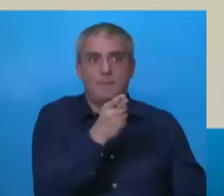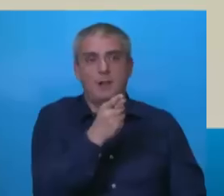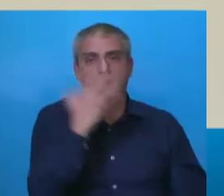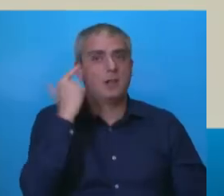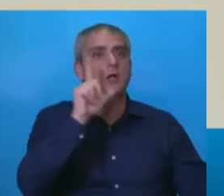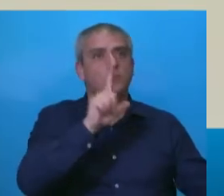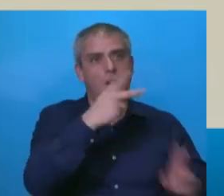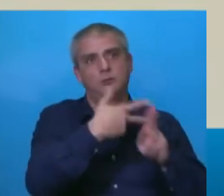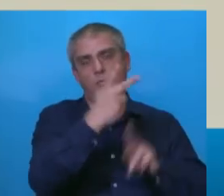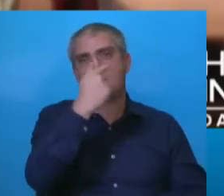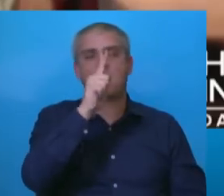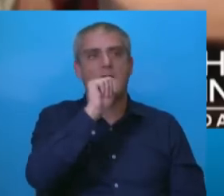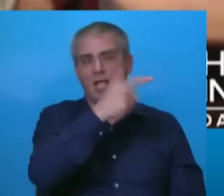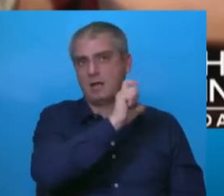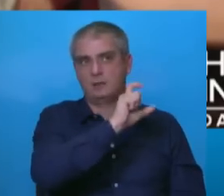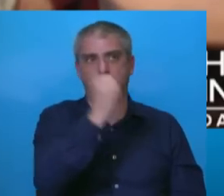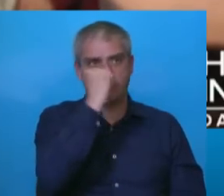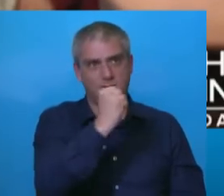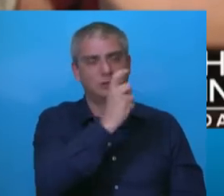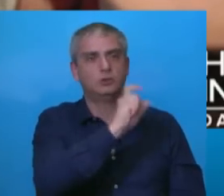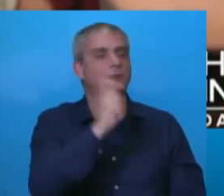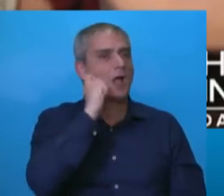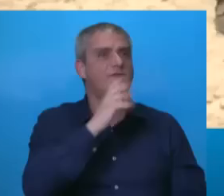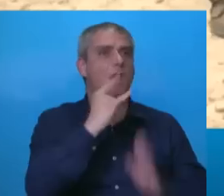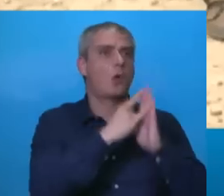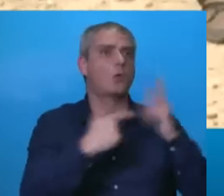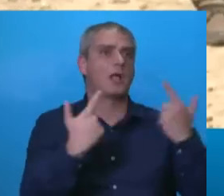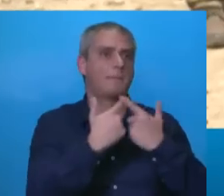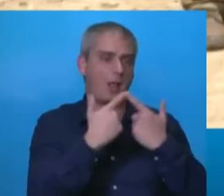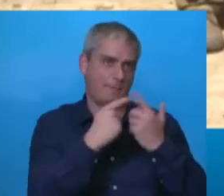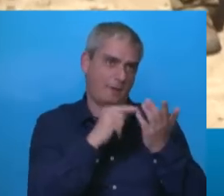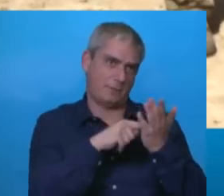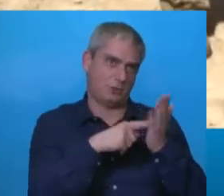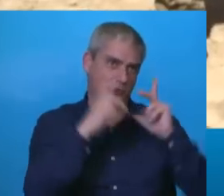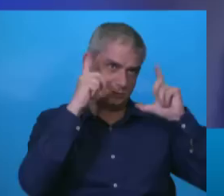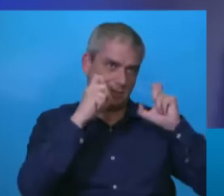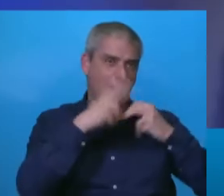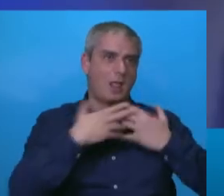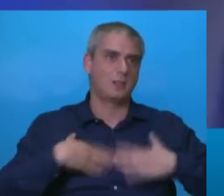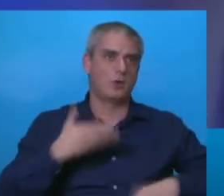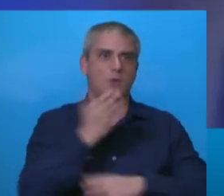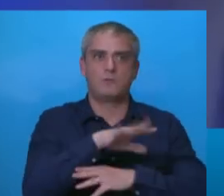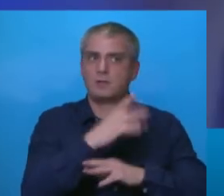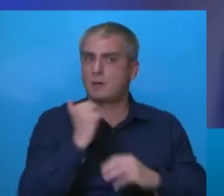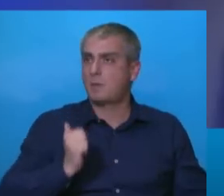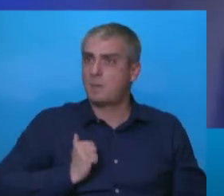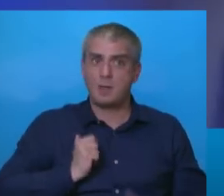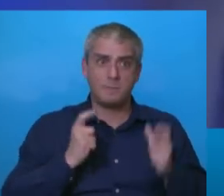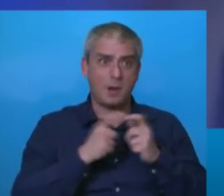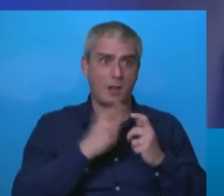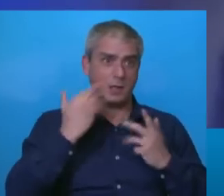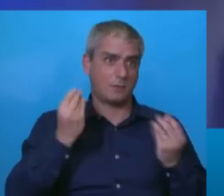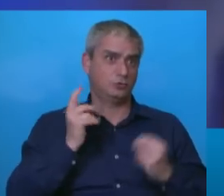האחרון זוכה גלגר מאשמת רצח, אך הורשע בעבירה על חוקי המלחמה, כיוון שהצטלם לצד גופתו. There's a couple of members of the platoon